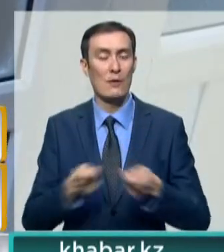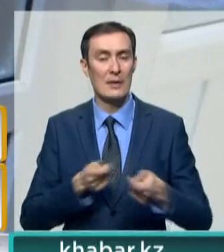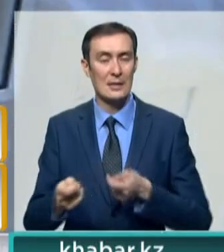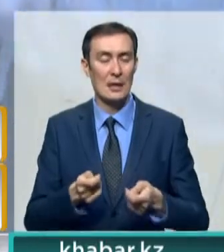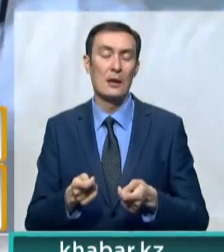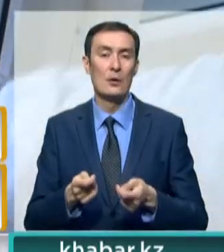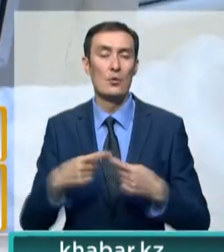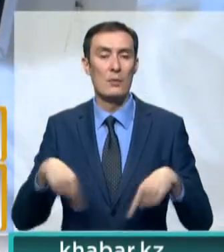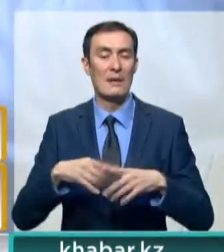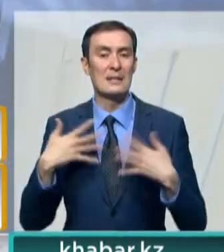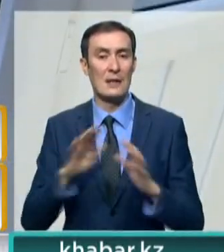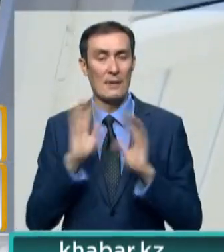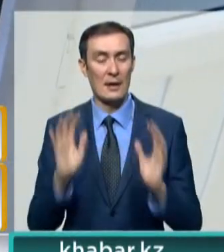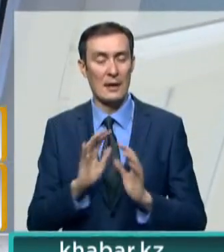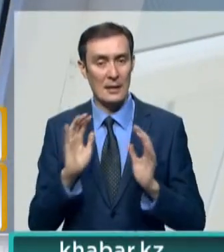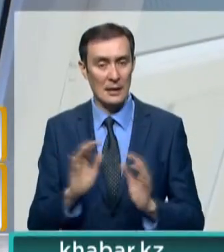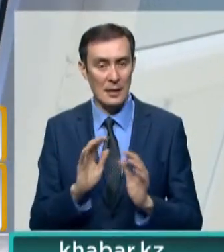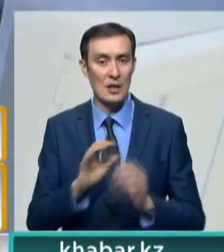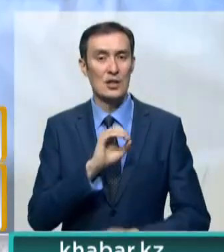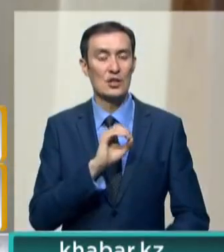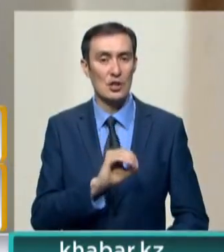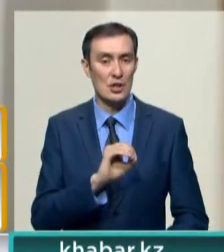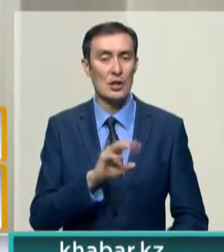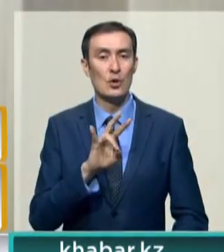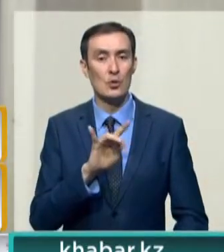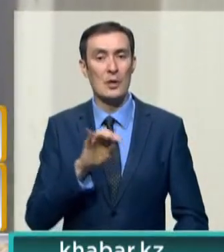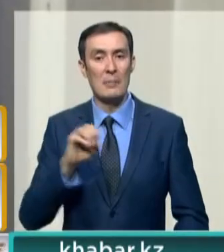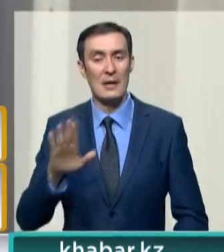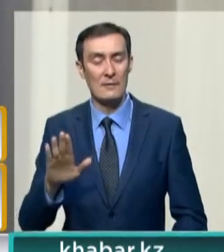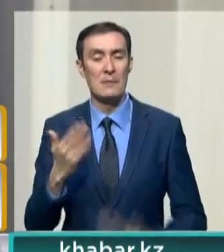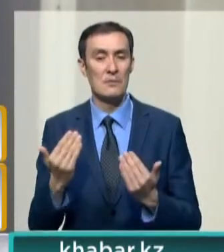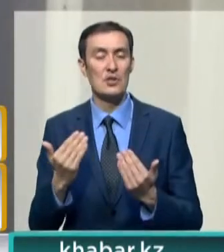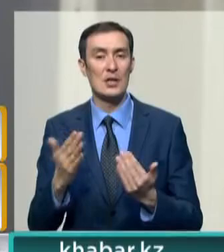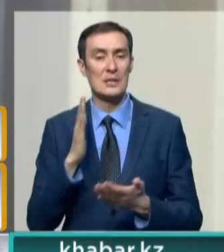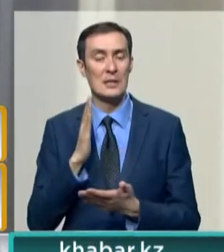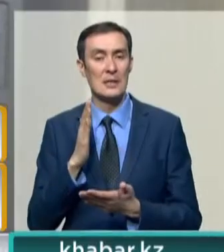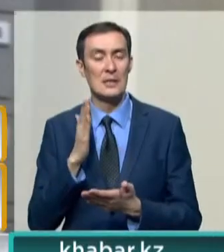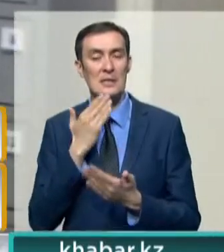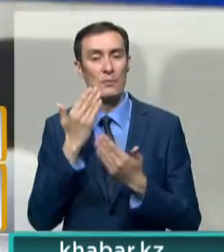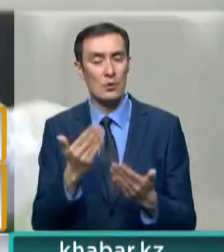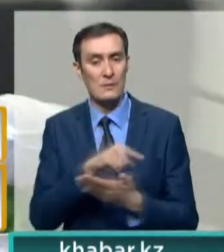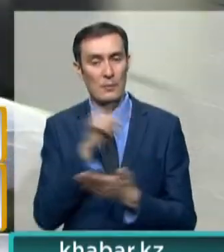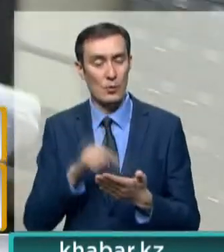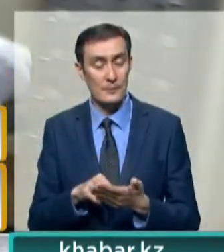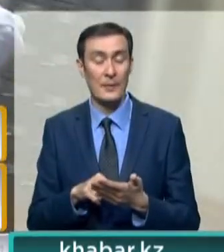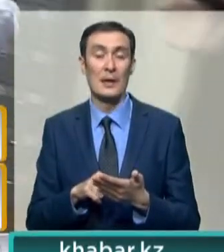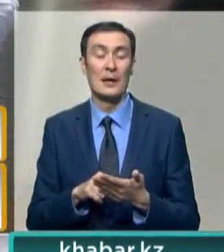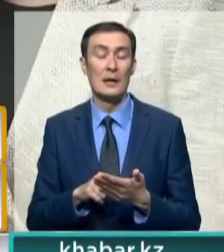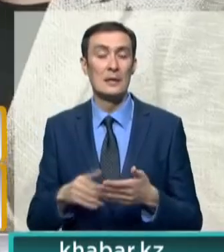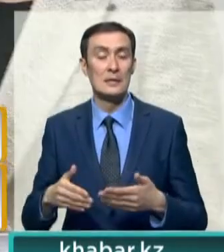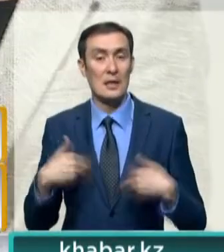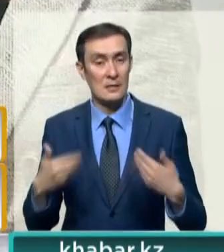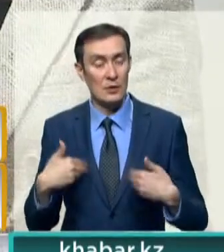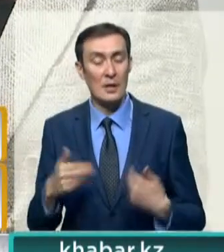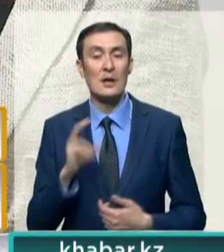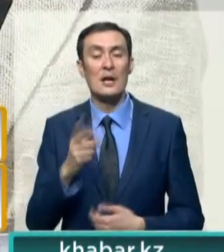руководитель управления здравоохранения Иржан Нурлыбаев. Мы сейчас зададим ему вопросы. Иржан Шакирович,